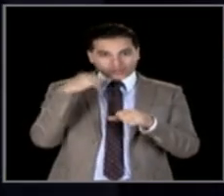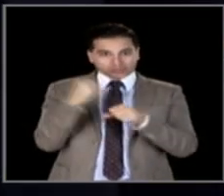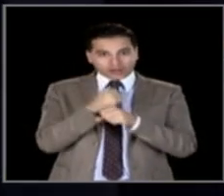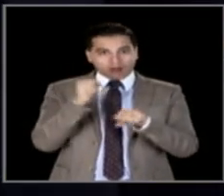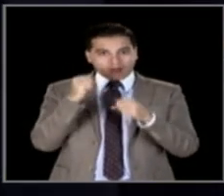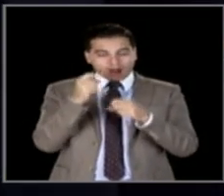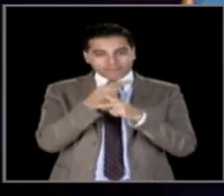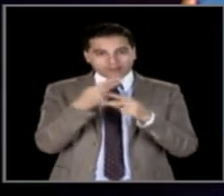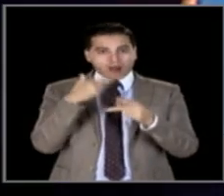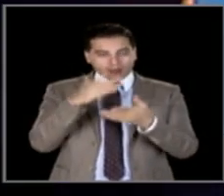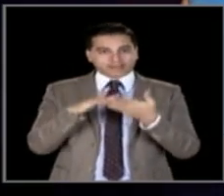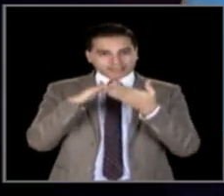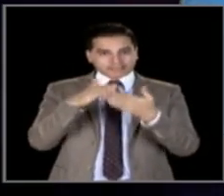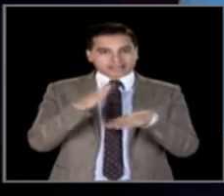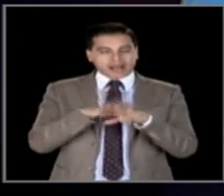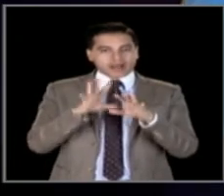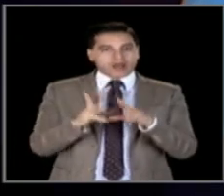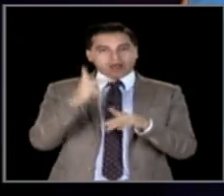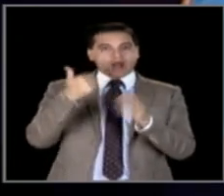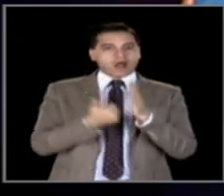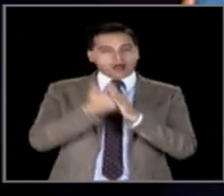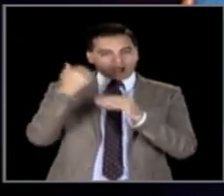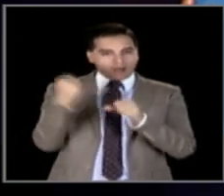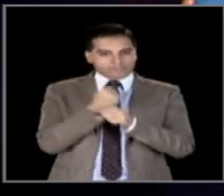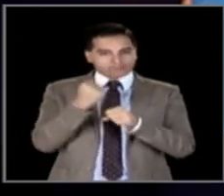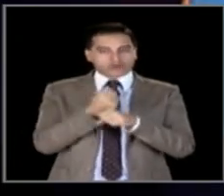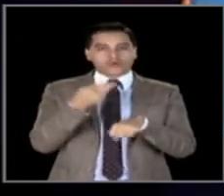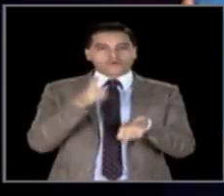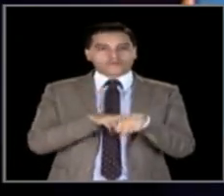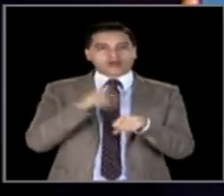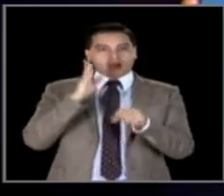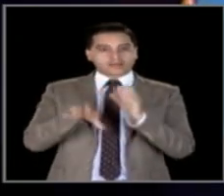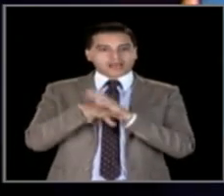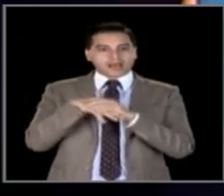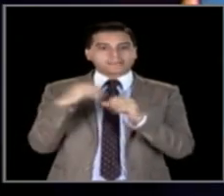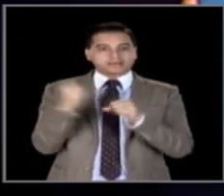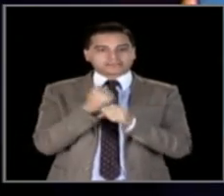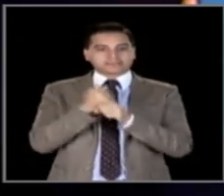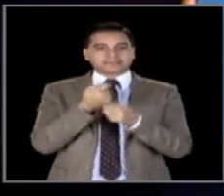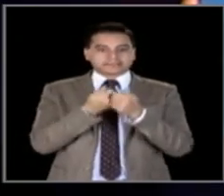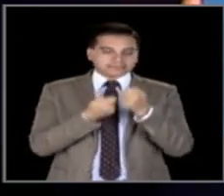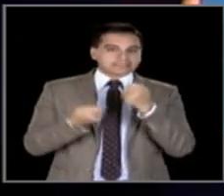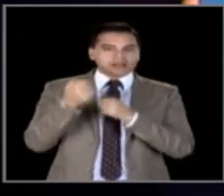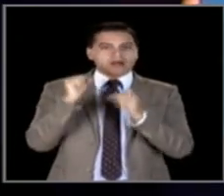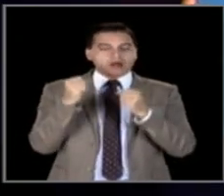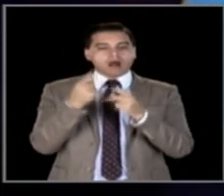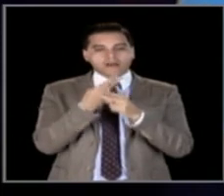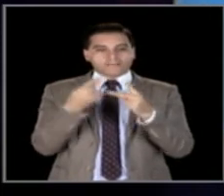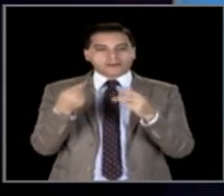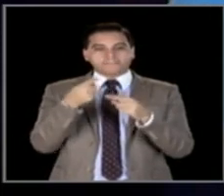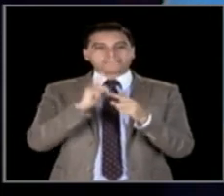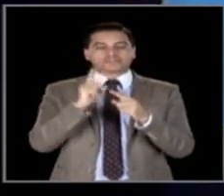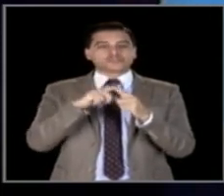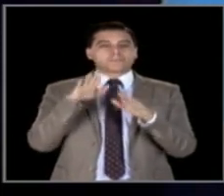نزود عدد المحطات الشمسية، محتاجين محطات الرياح، محتاجين حتى نبدع وننتج طاقة، يعني طاقة مختلفة جديدة مش في العالم